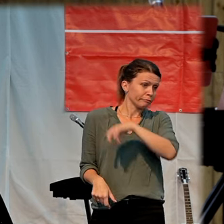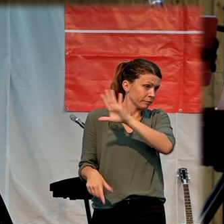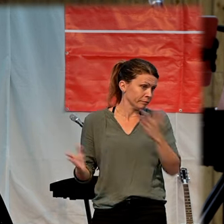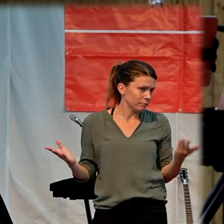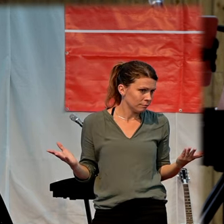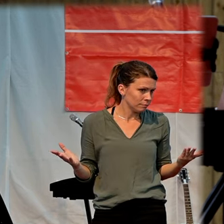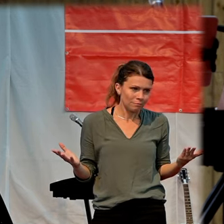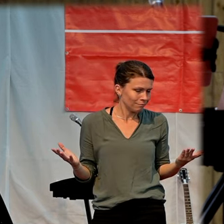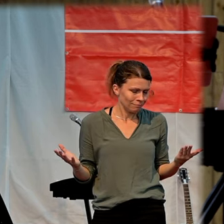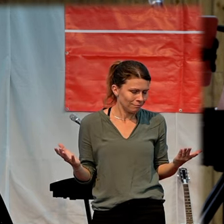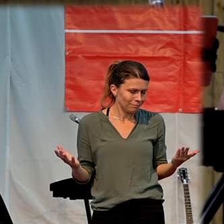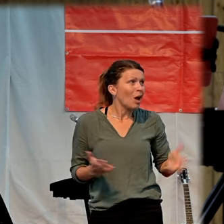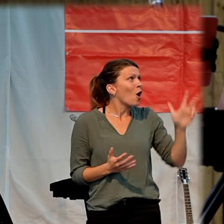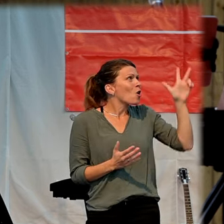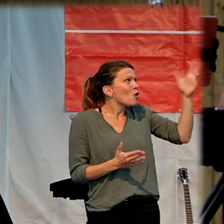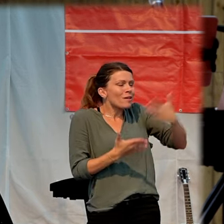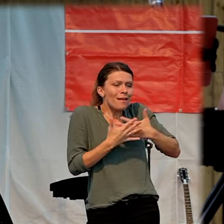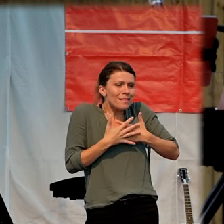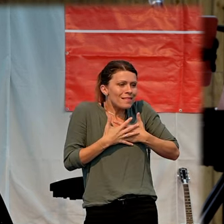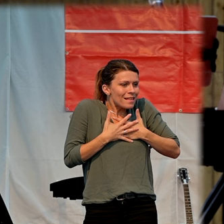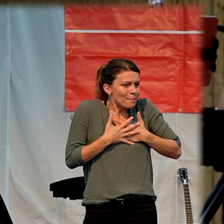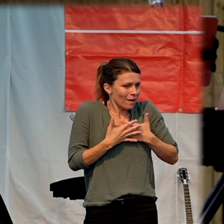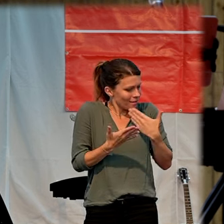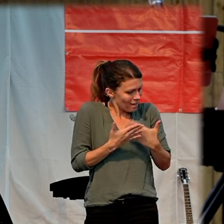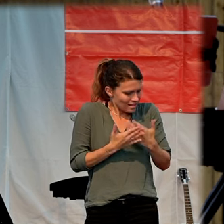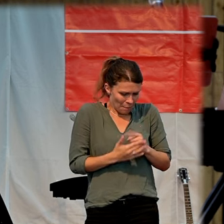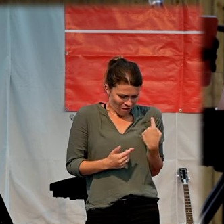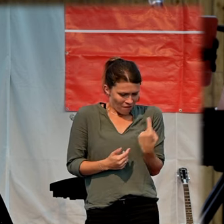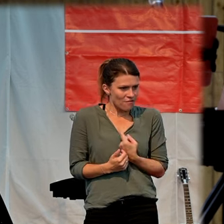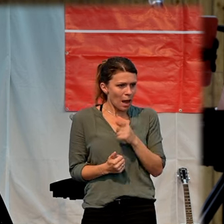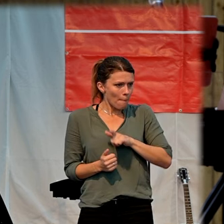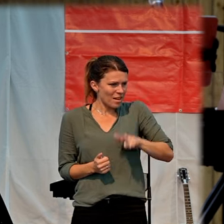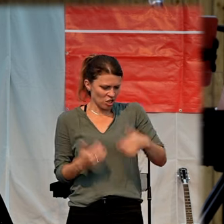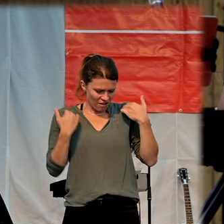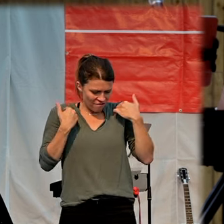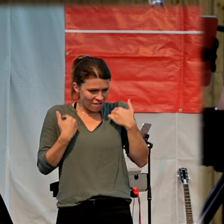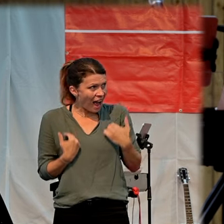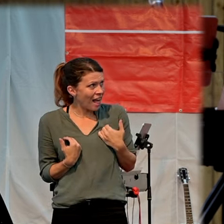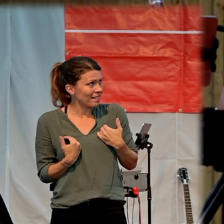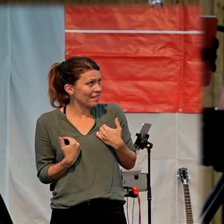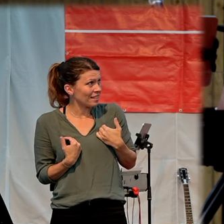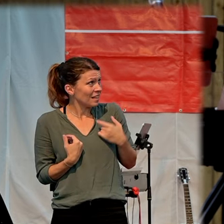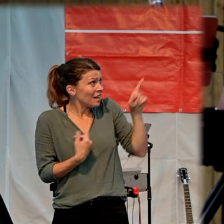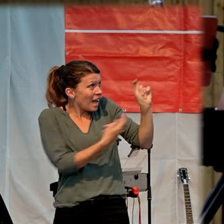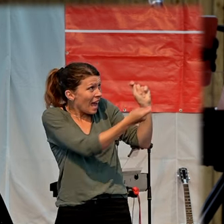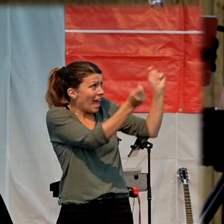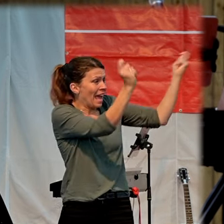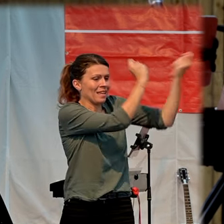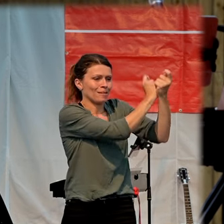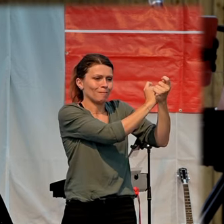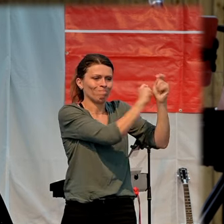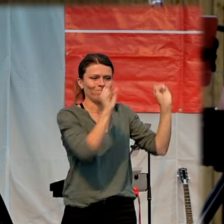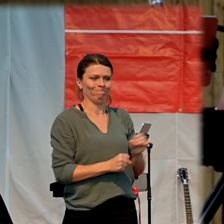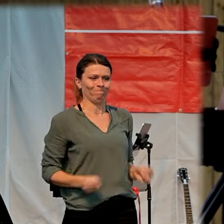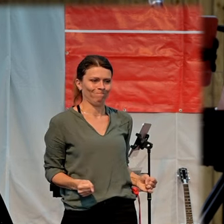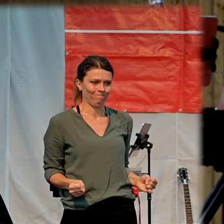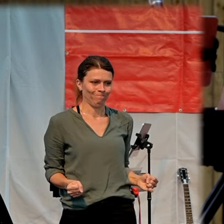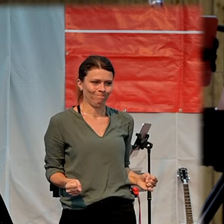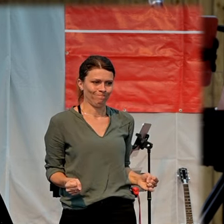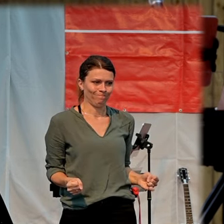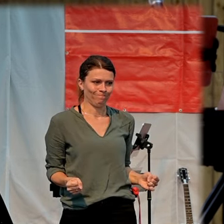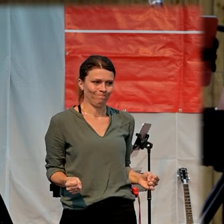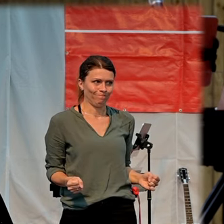Wenn Gott Liebe ist, können wir Menschen durch unser Verhalten sein Wesen ändern? Wird er